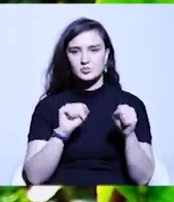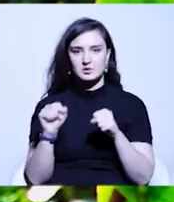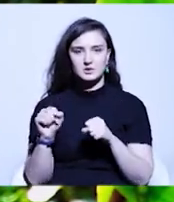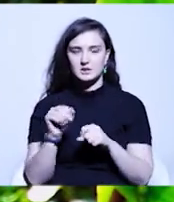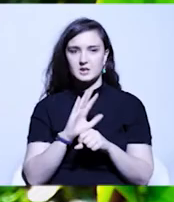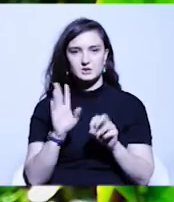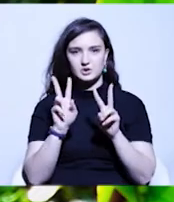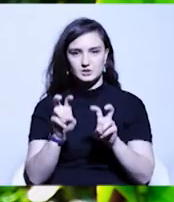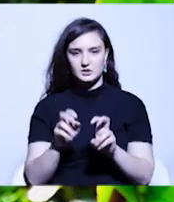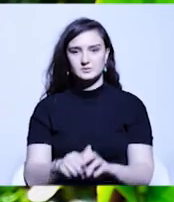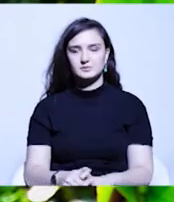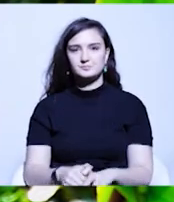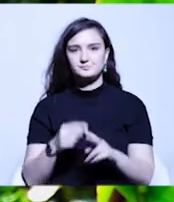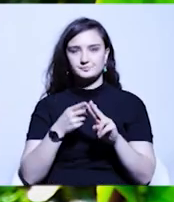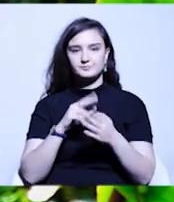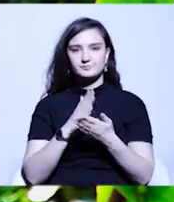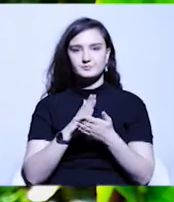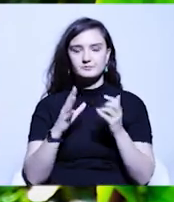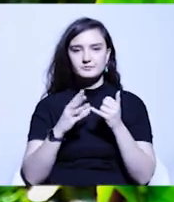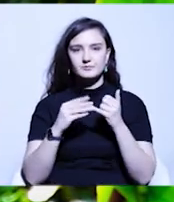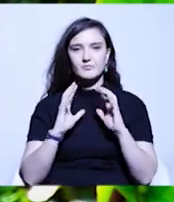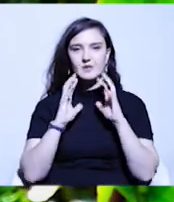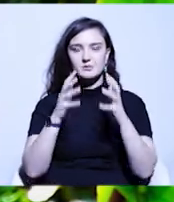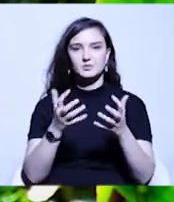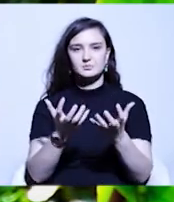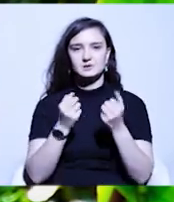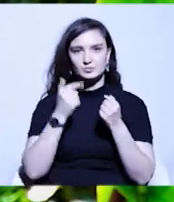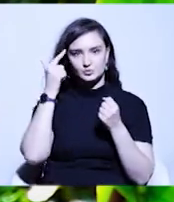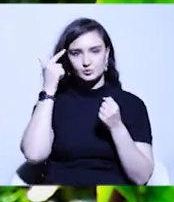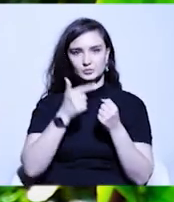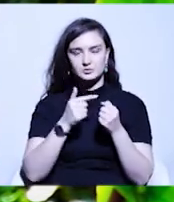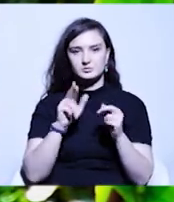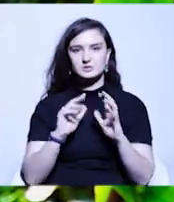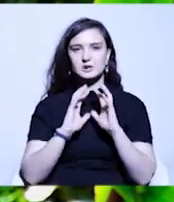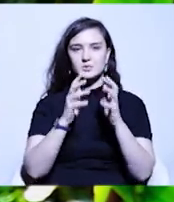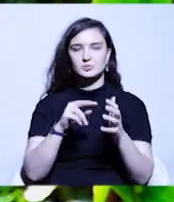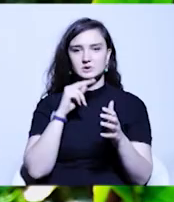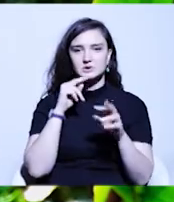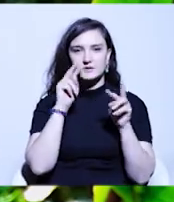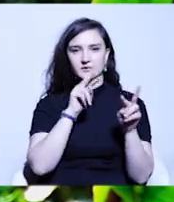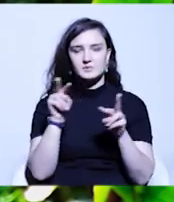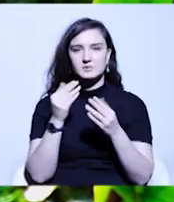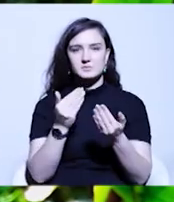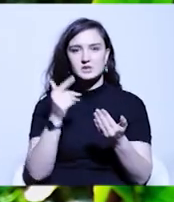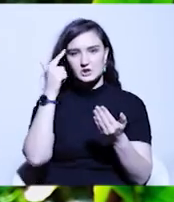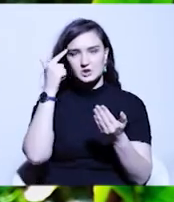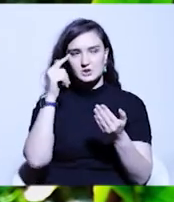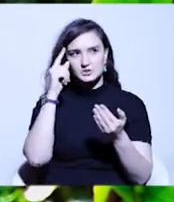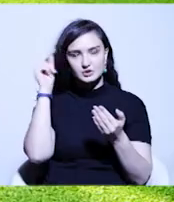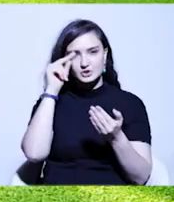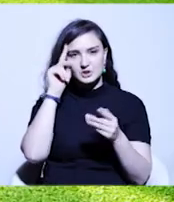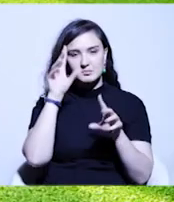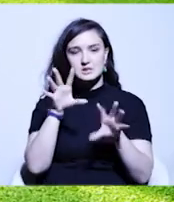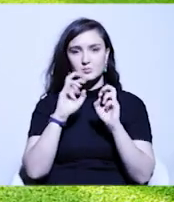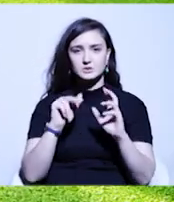არ იგულისხმება. ეს გახლავთ სამყაროდან მიღებული ცოდნა, სამყაროზე დაკვირვებით მისი შემეცნება.